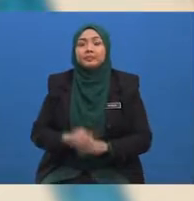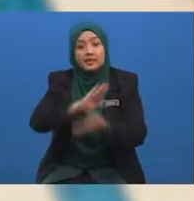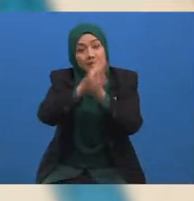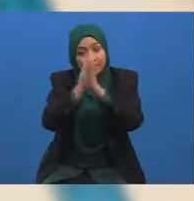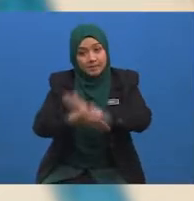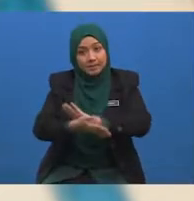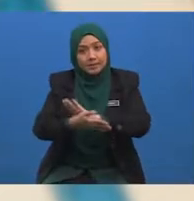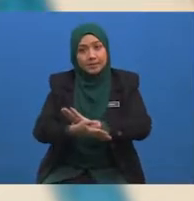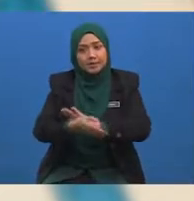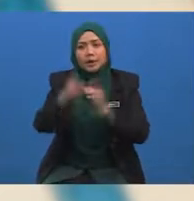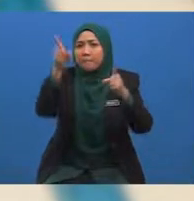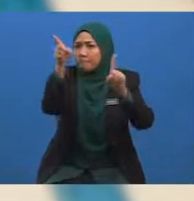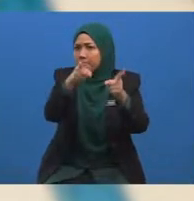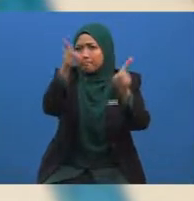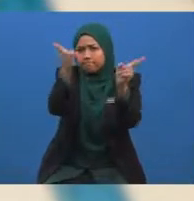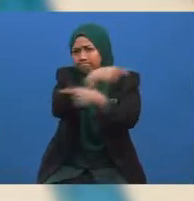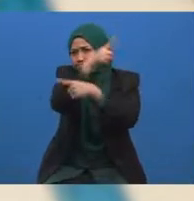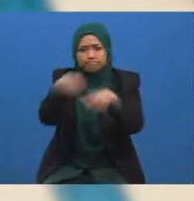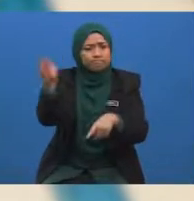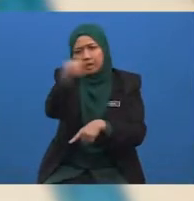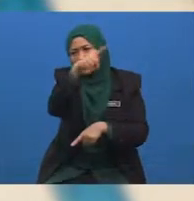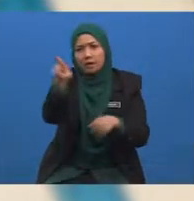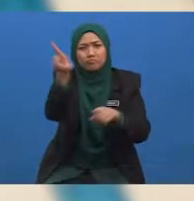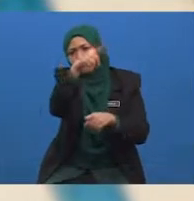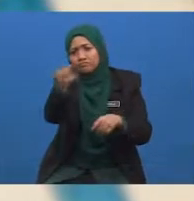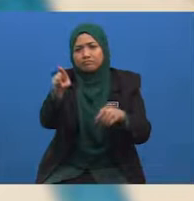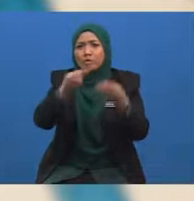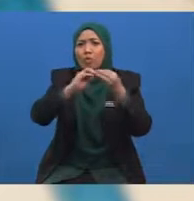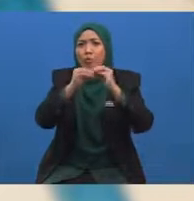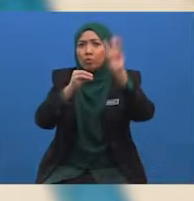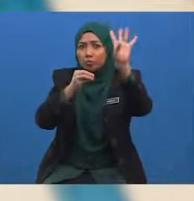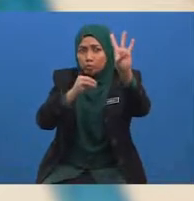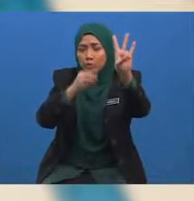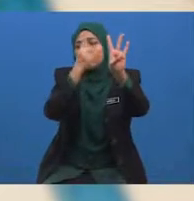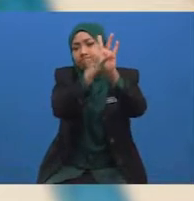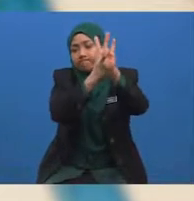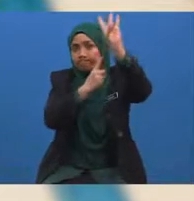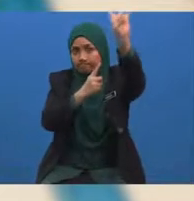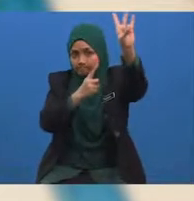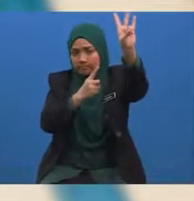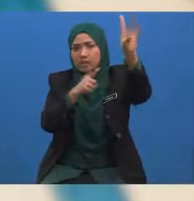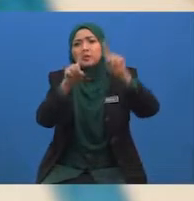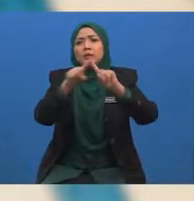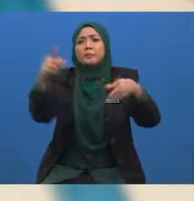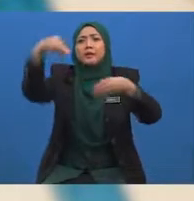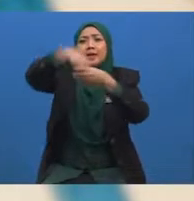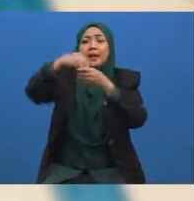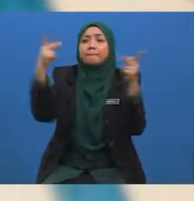Jadi, kita pangkah nombor yang ada dalam sifir 7 selain 7.